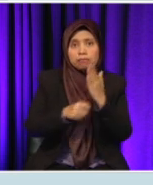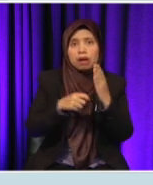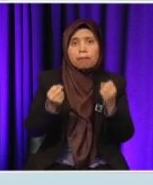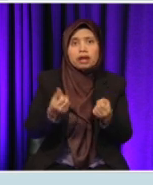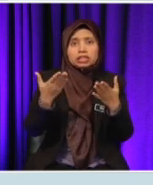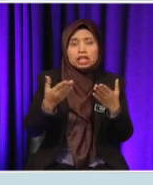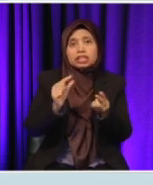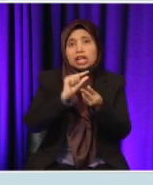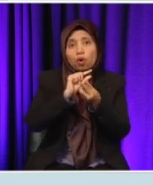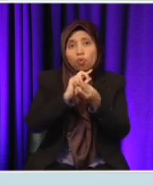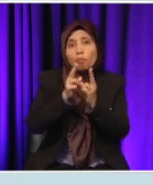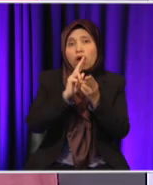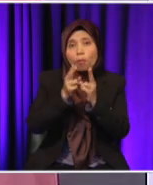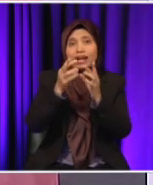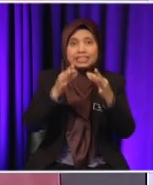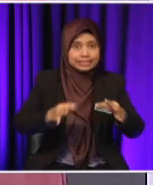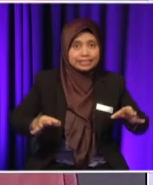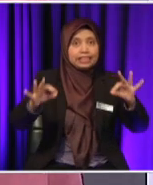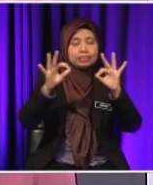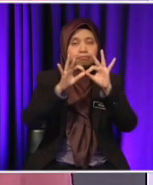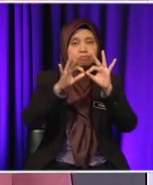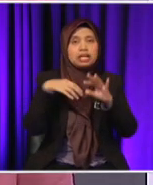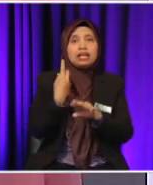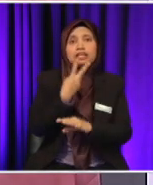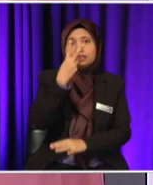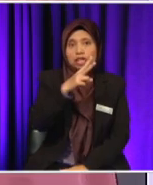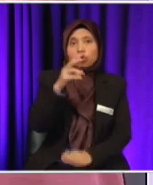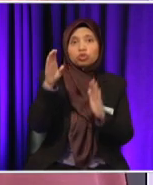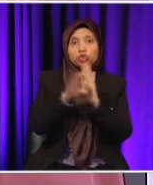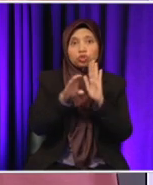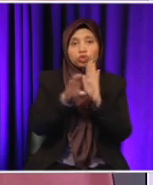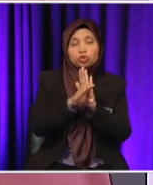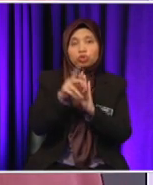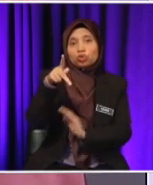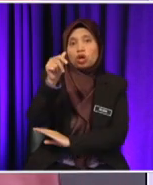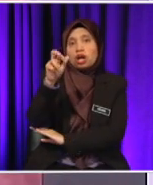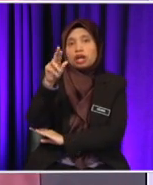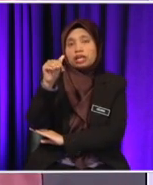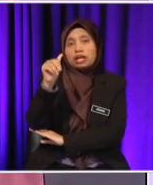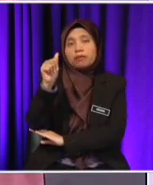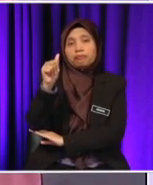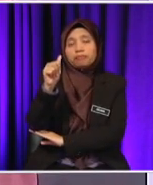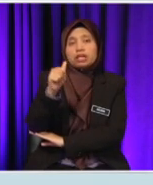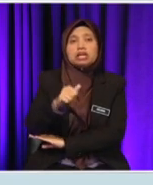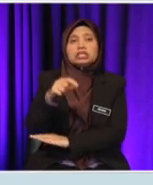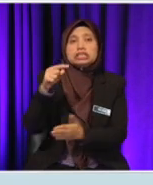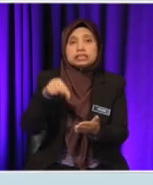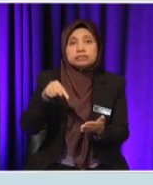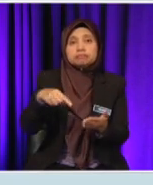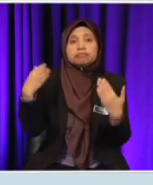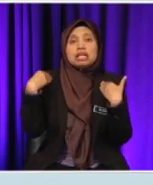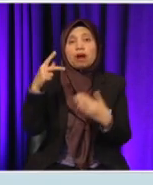mengubah Jalan Siti itu sendiri oke kita lihat contoh-contoh karya adaptasi di sini di sini adalah puisi